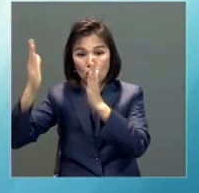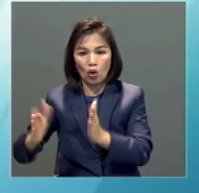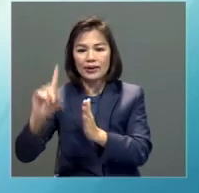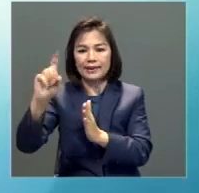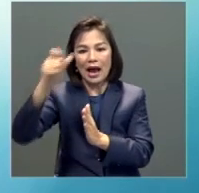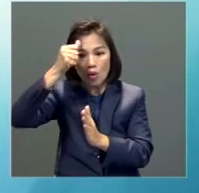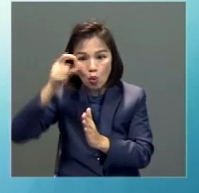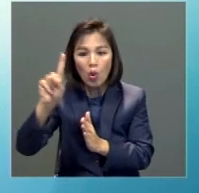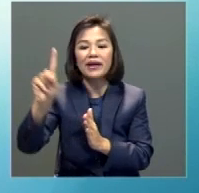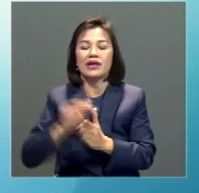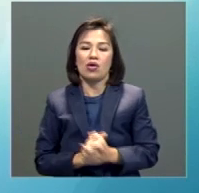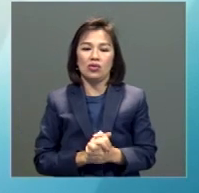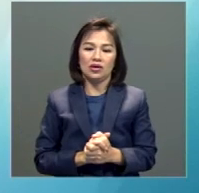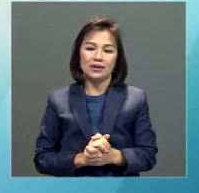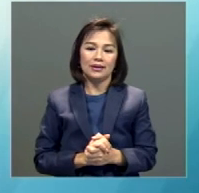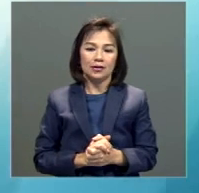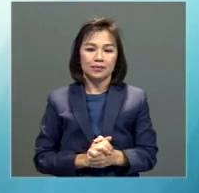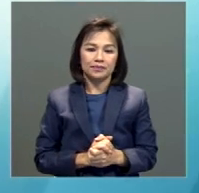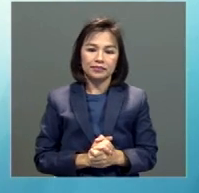รายนะครับครบรอบ 24